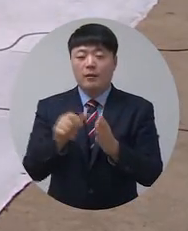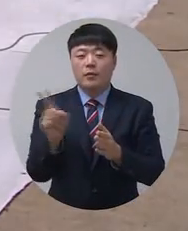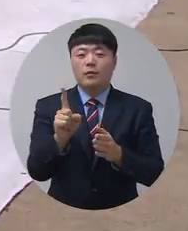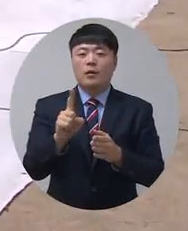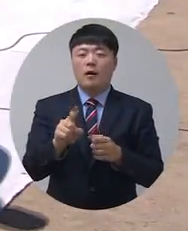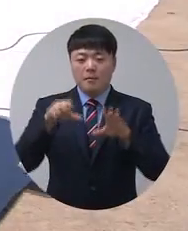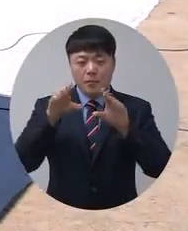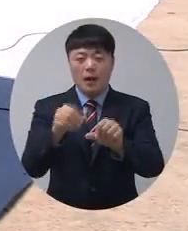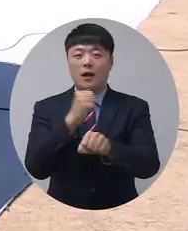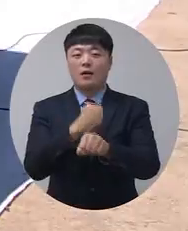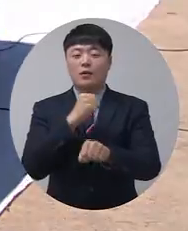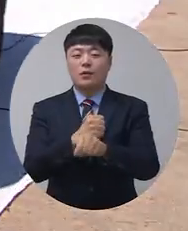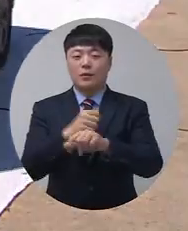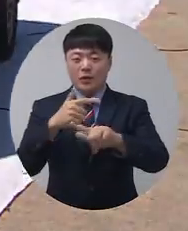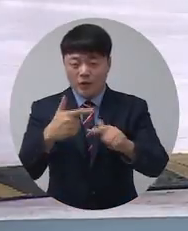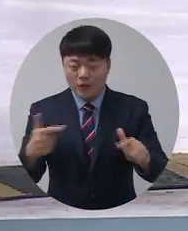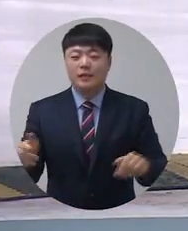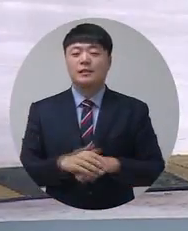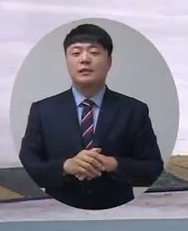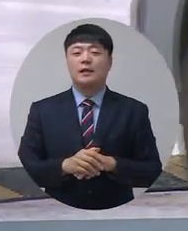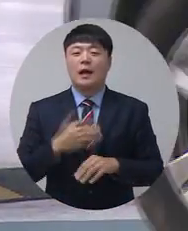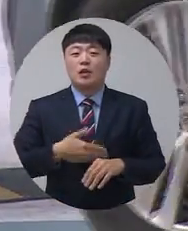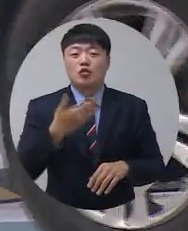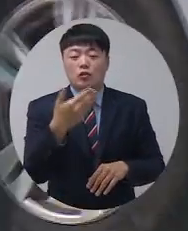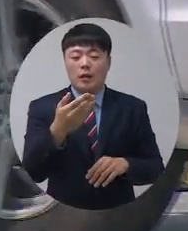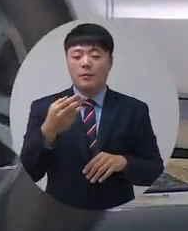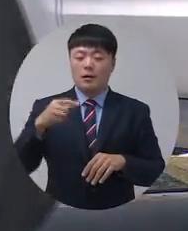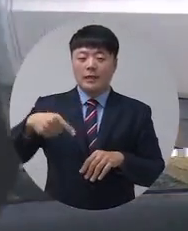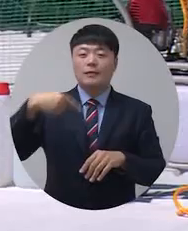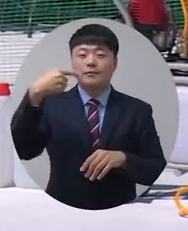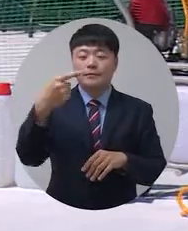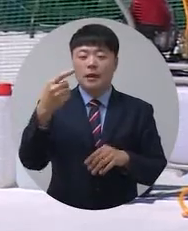일시 이동 중지 명령 등 초동 대응과 사후 관리까지